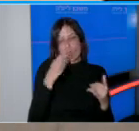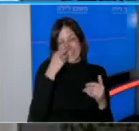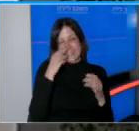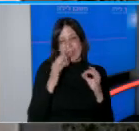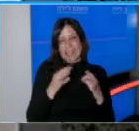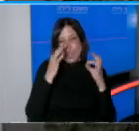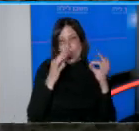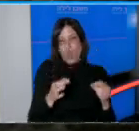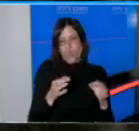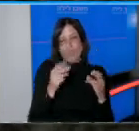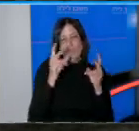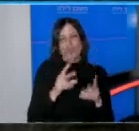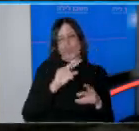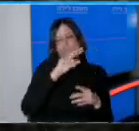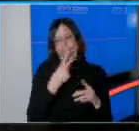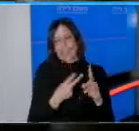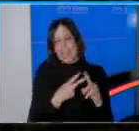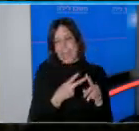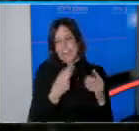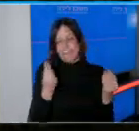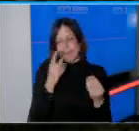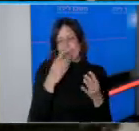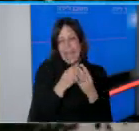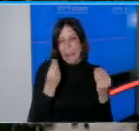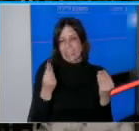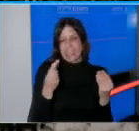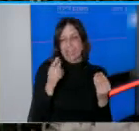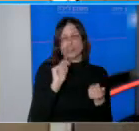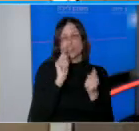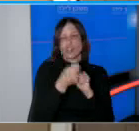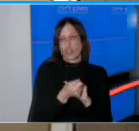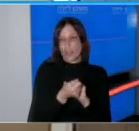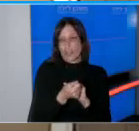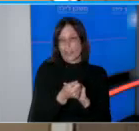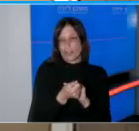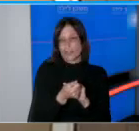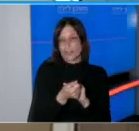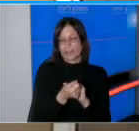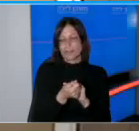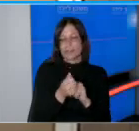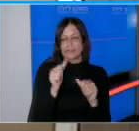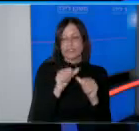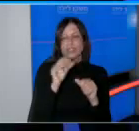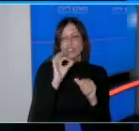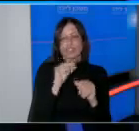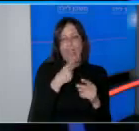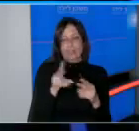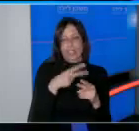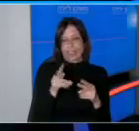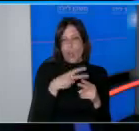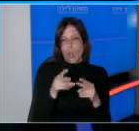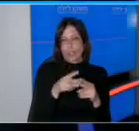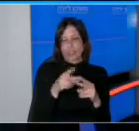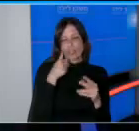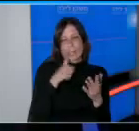זה, האופציה השנייה זה משהו שאתה רמזת עליו, זה שינוי התמהיל של המשכנתאות,